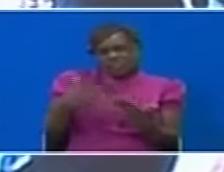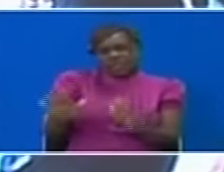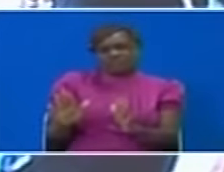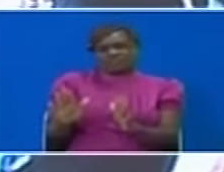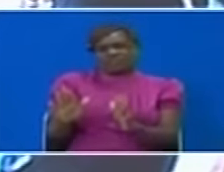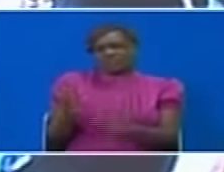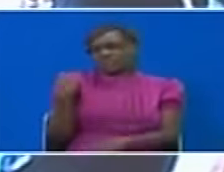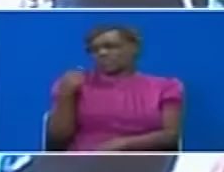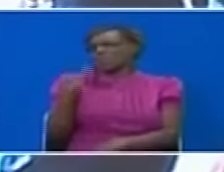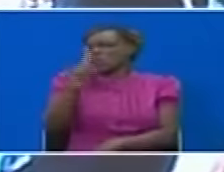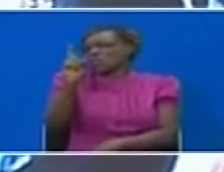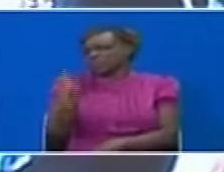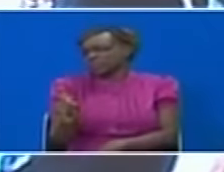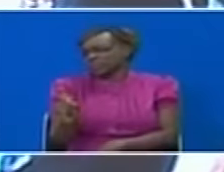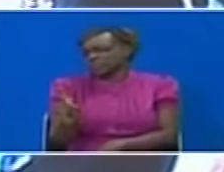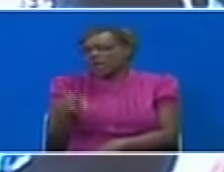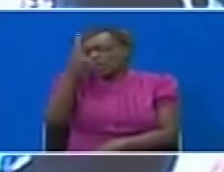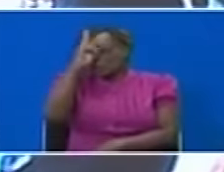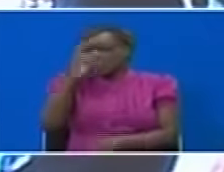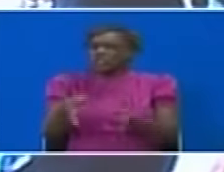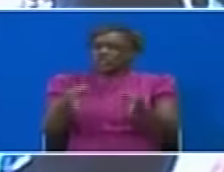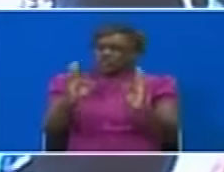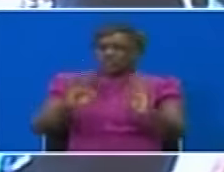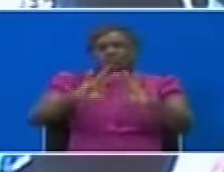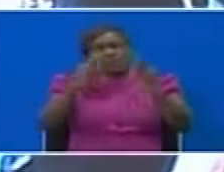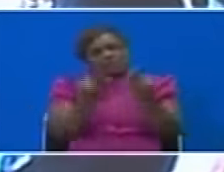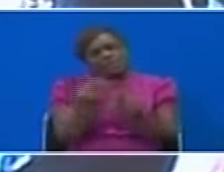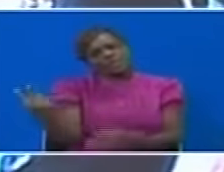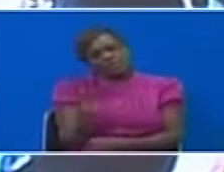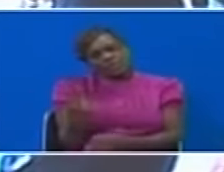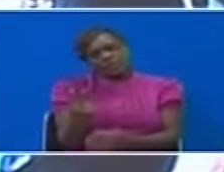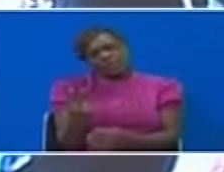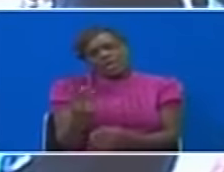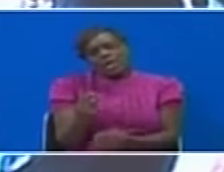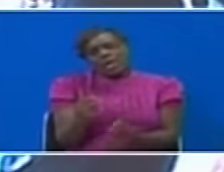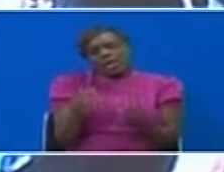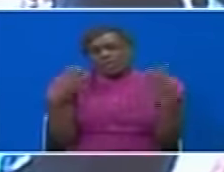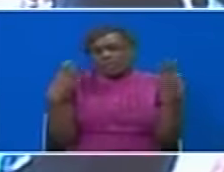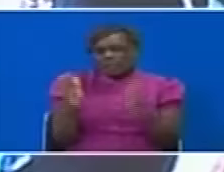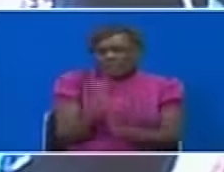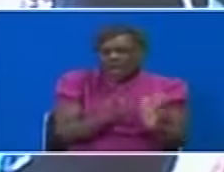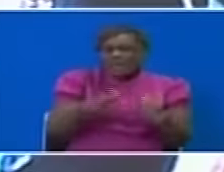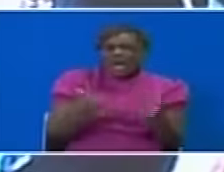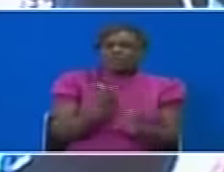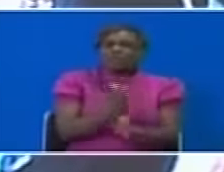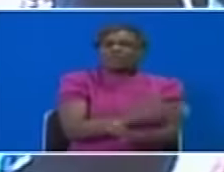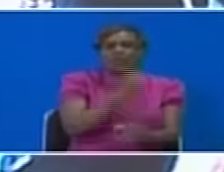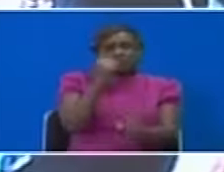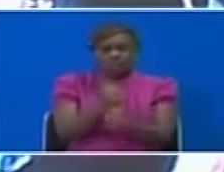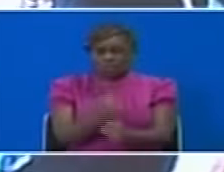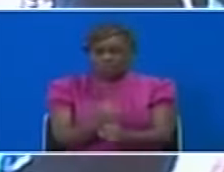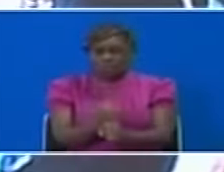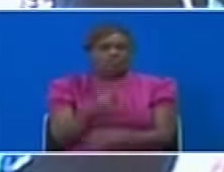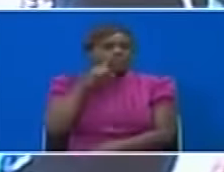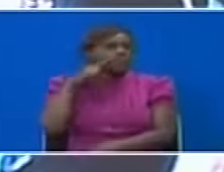harusi. Swali lilopo ni je, maafisa hawa pamoja na familia zao huandaliwa vipi wanapokuwa kazini? Lofty Maptambo